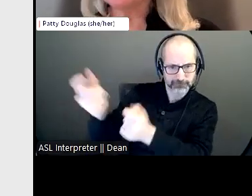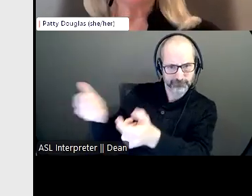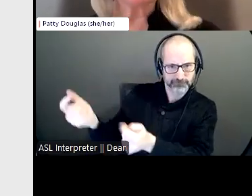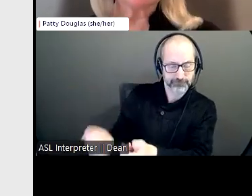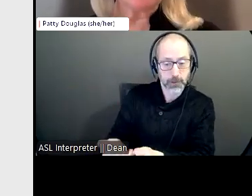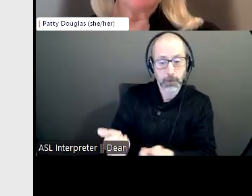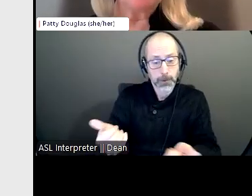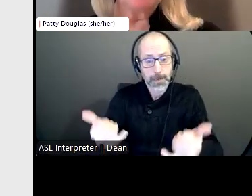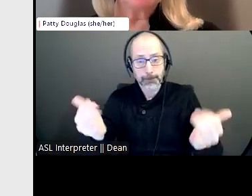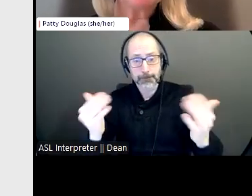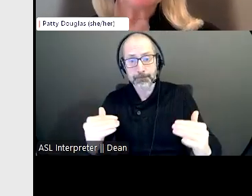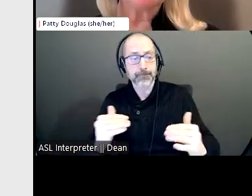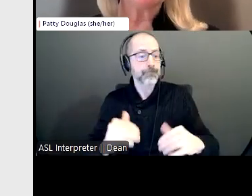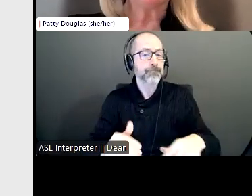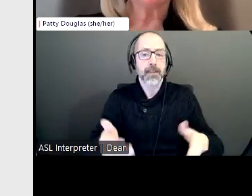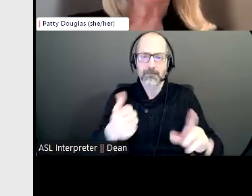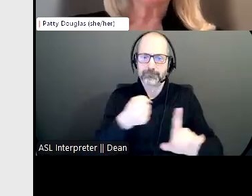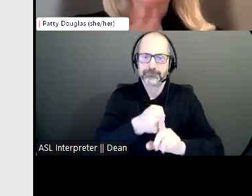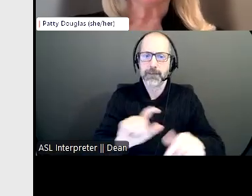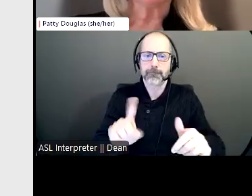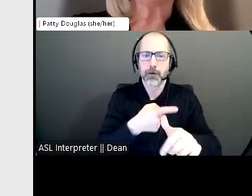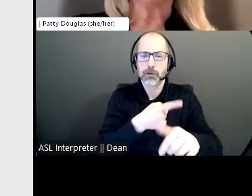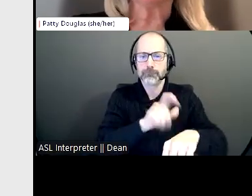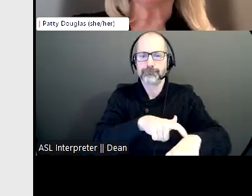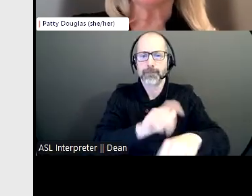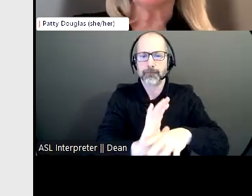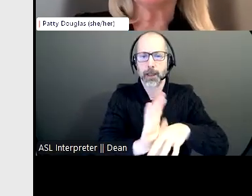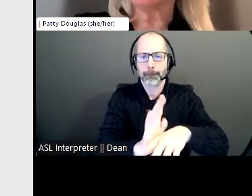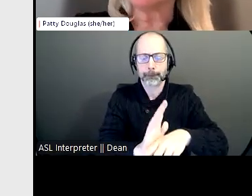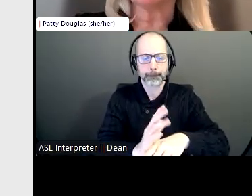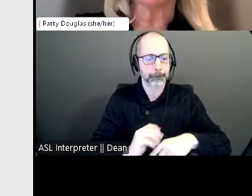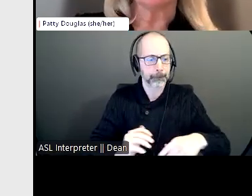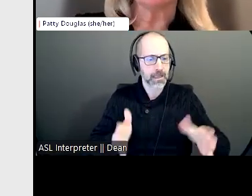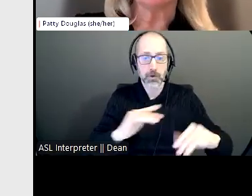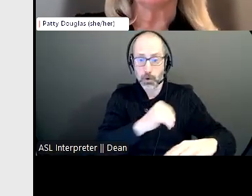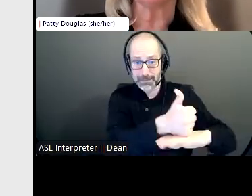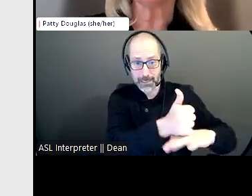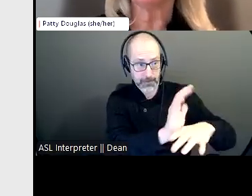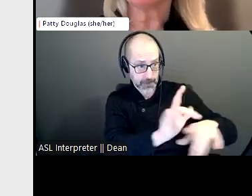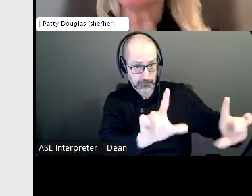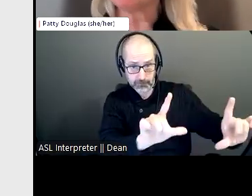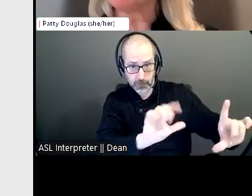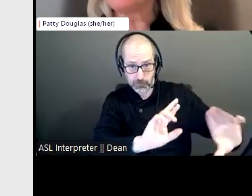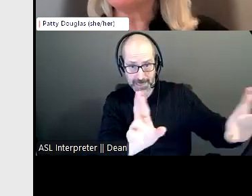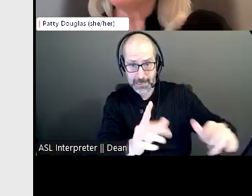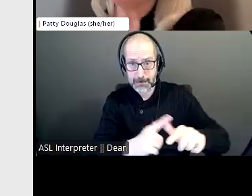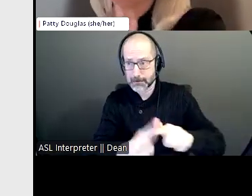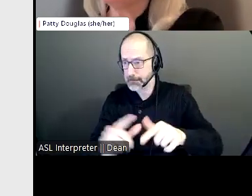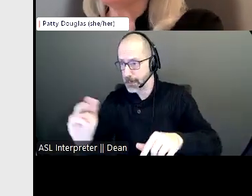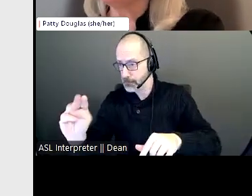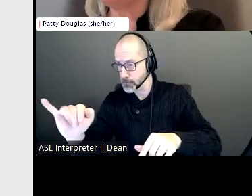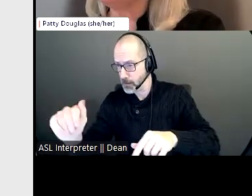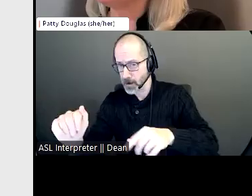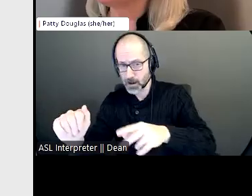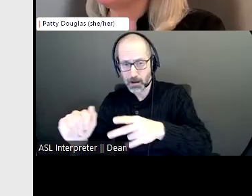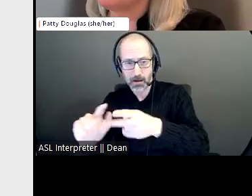Alors, je crois que nous arrivons à notre premier film. Alors, j'aimerais vous donner le contexte et ensuite j'inviterai Jenna